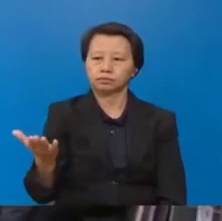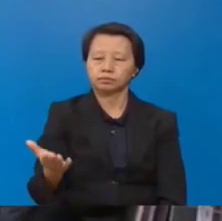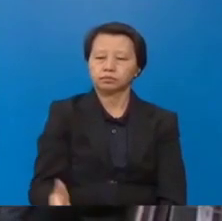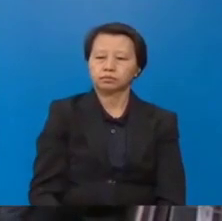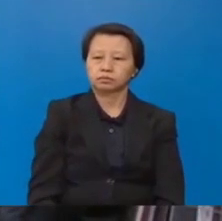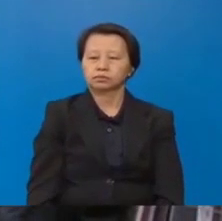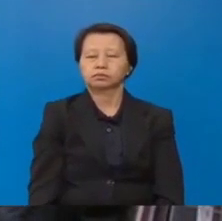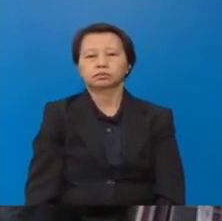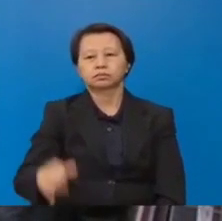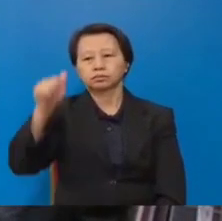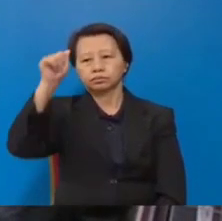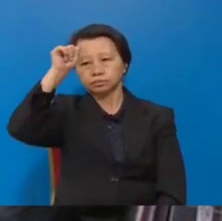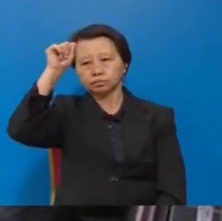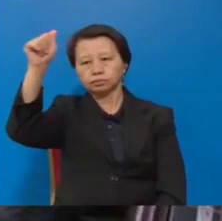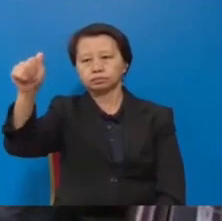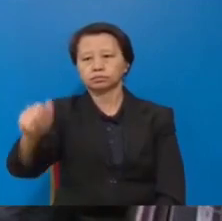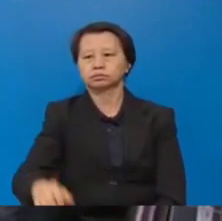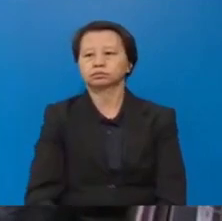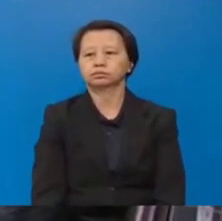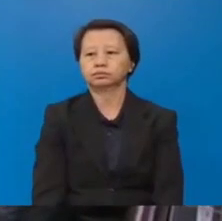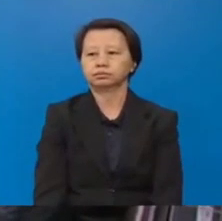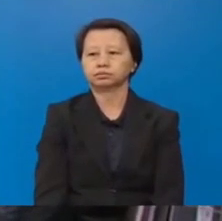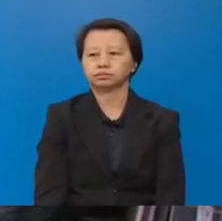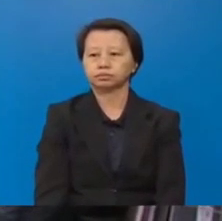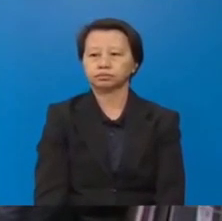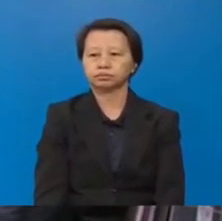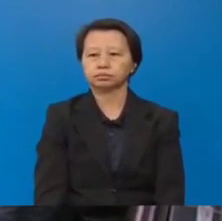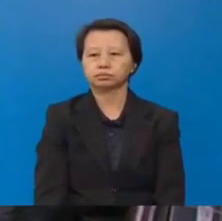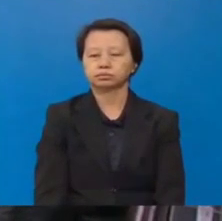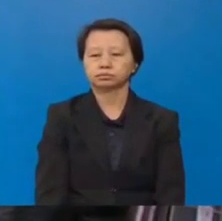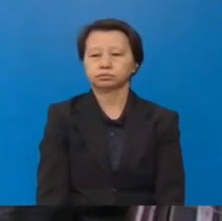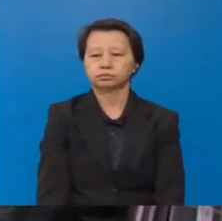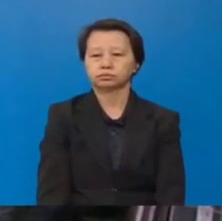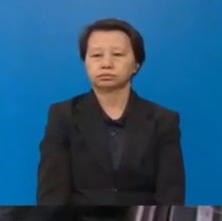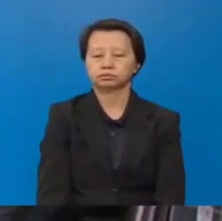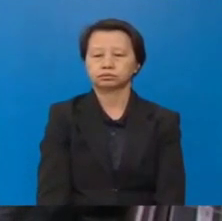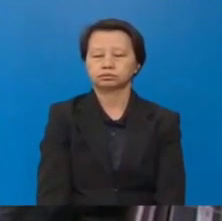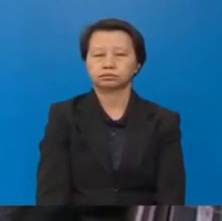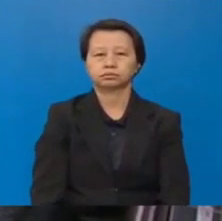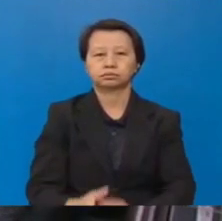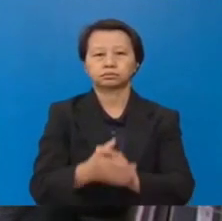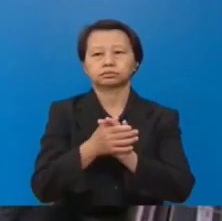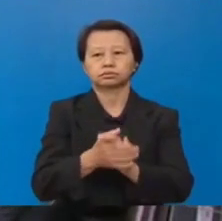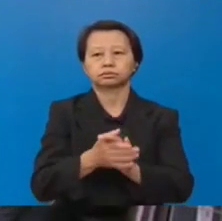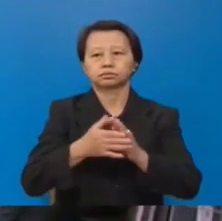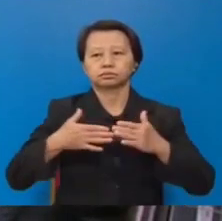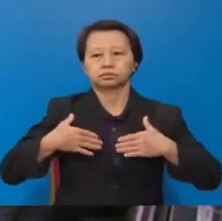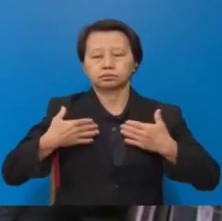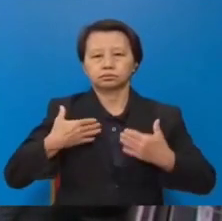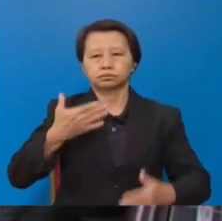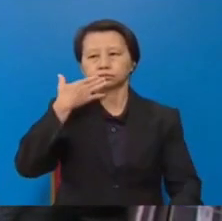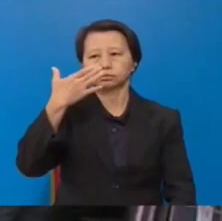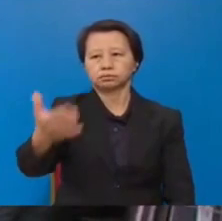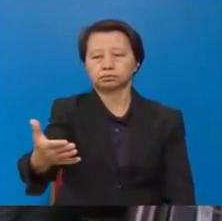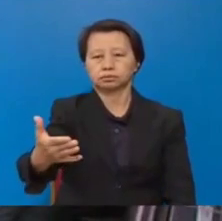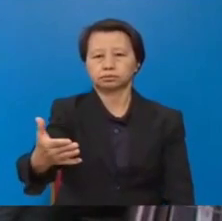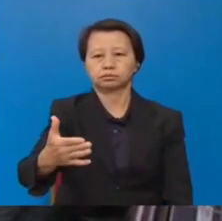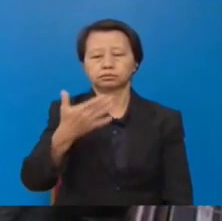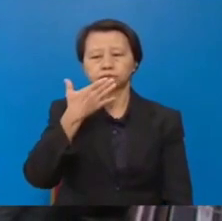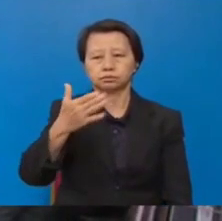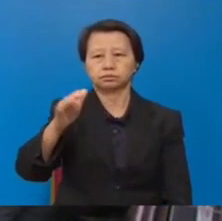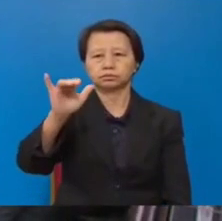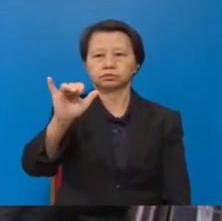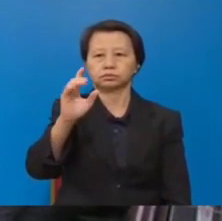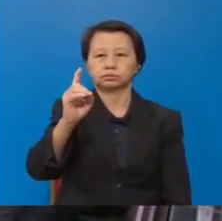Hai assalamualaikum warahmatullahi wabarakatuh salam sejahtera Makasih tapi